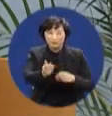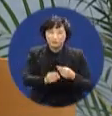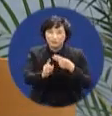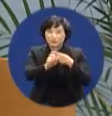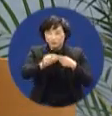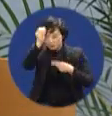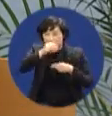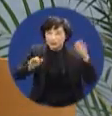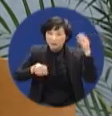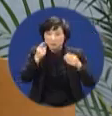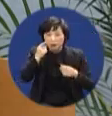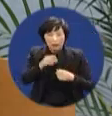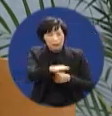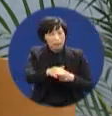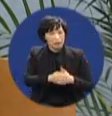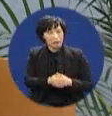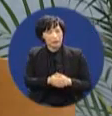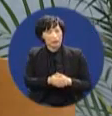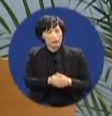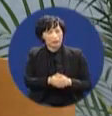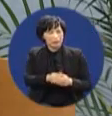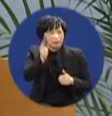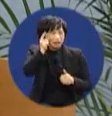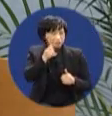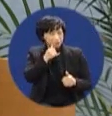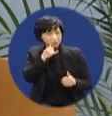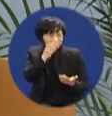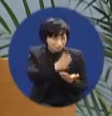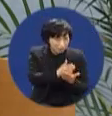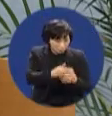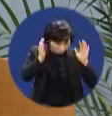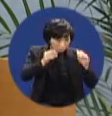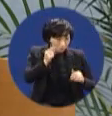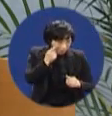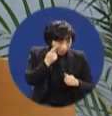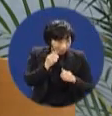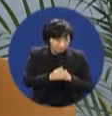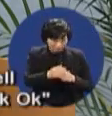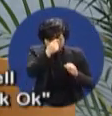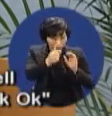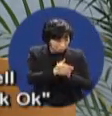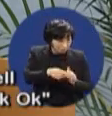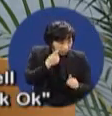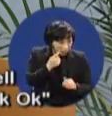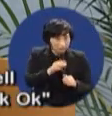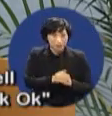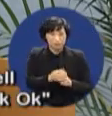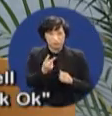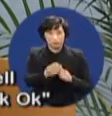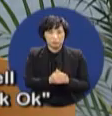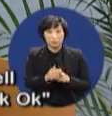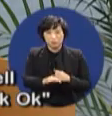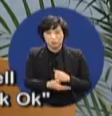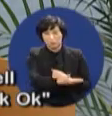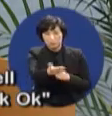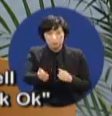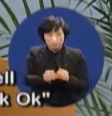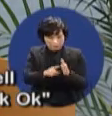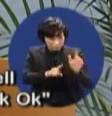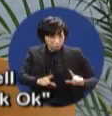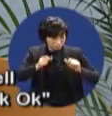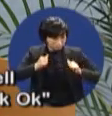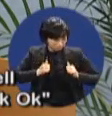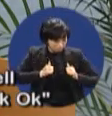그 스마트폰 그거 어지간히 매달리고 공부 좀 해라, 기도 좀 해라. 응? 그리고 또 너